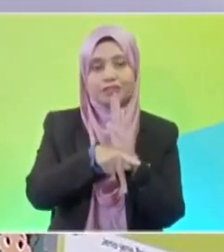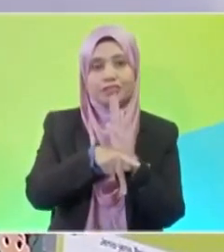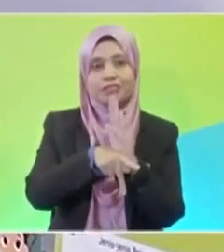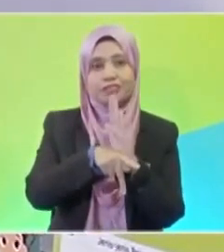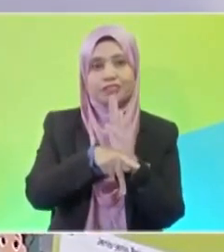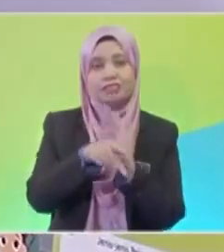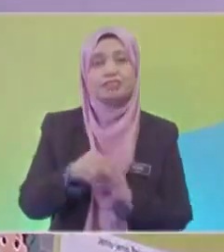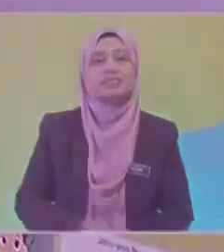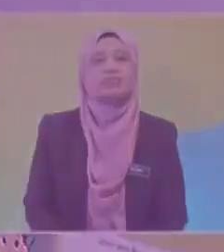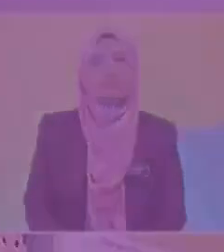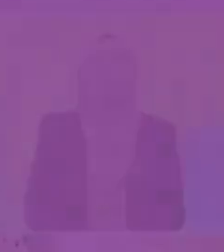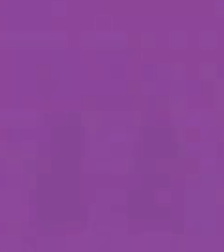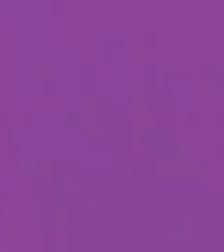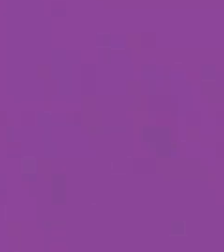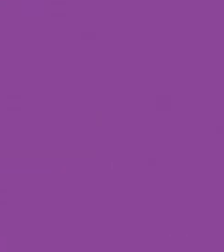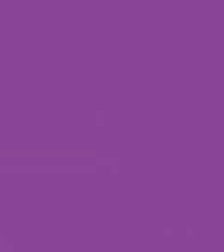kita saksikan.